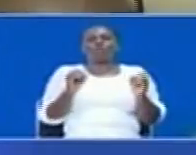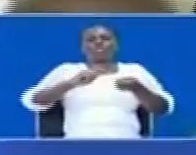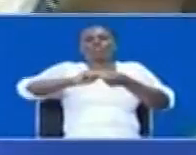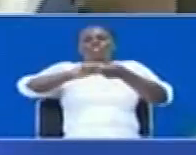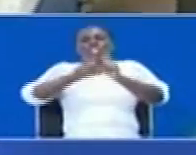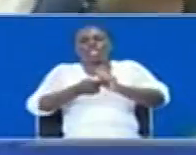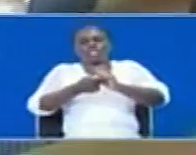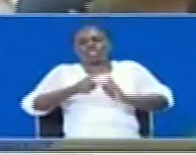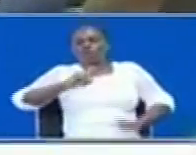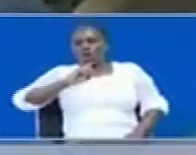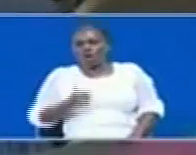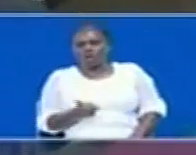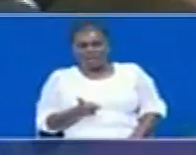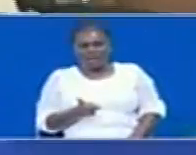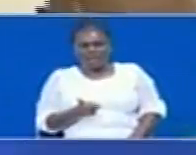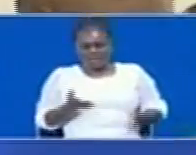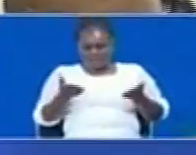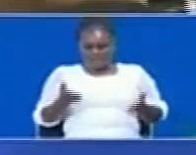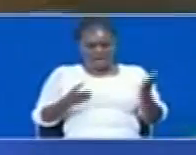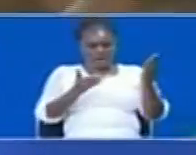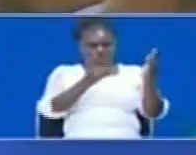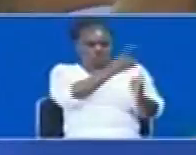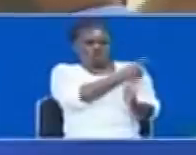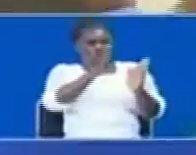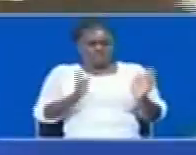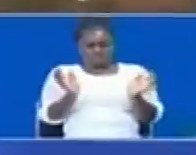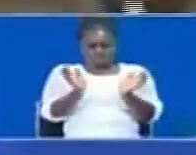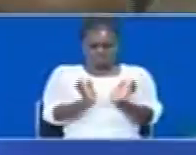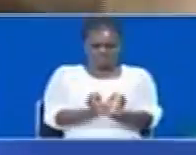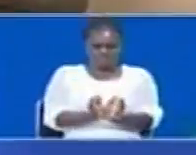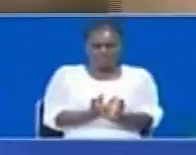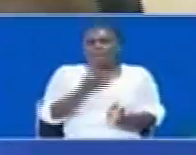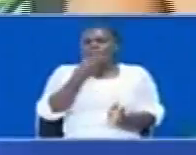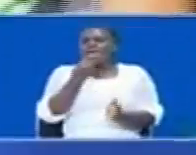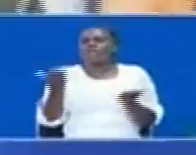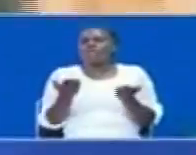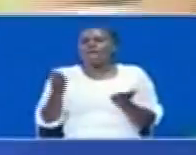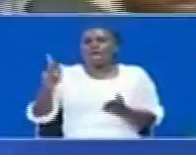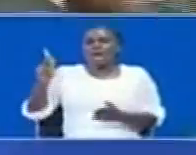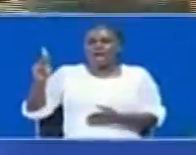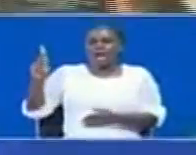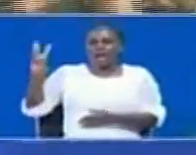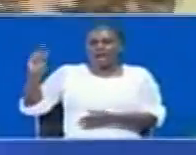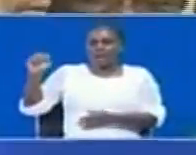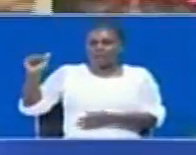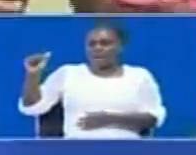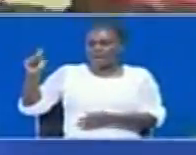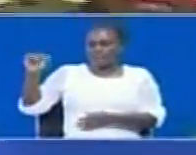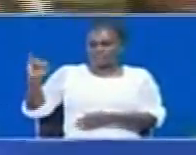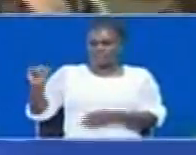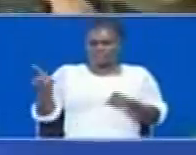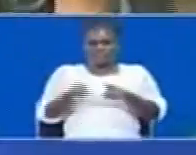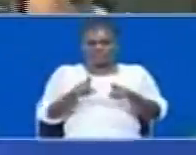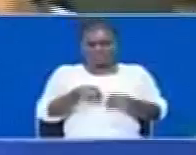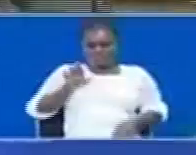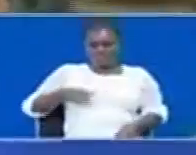order. Hatimaye madaktari walipigwa pingu, wanaume wakipelekwa katika gereza la viwandani hapa Nairobi, na wenzao wa